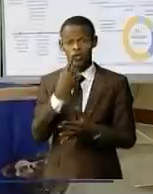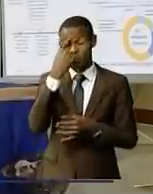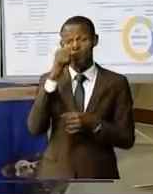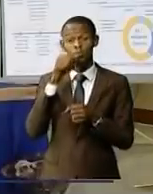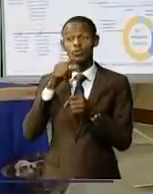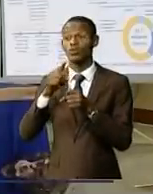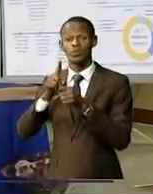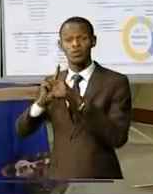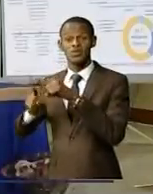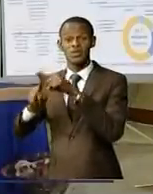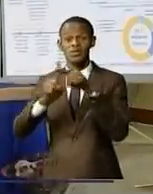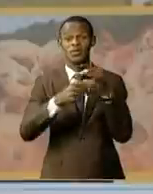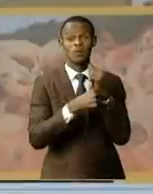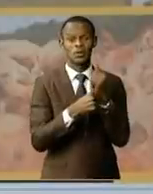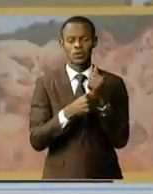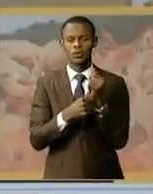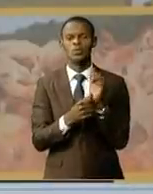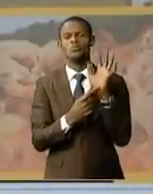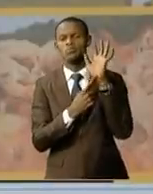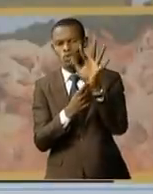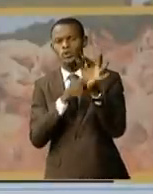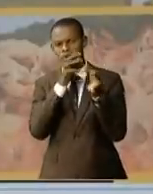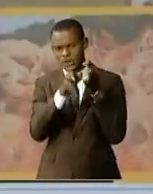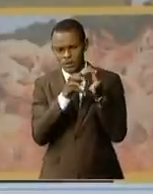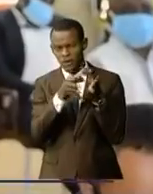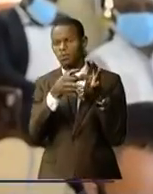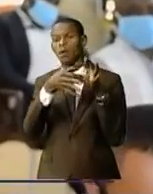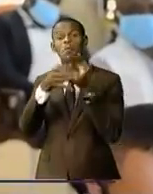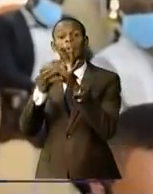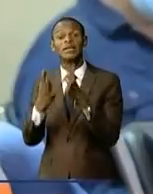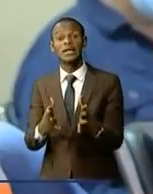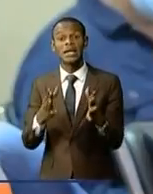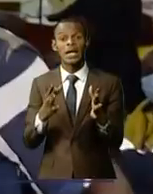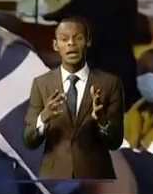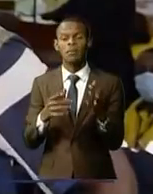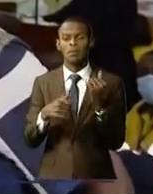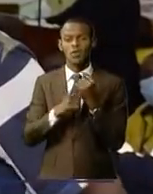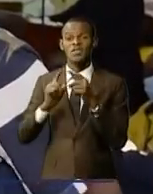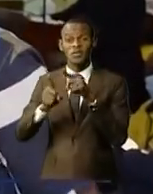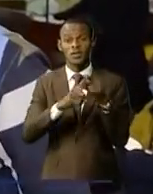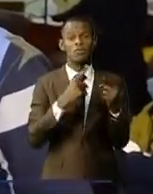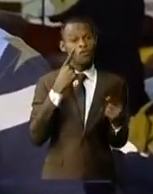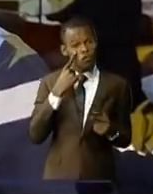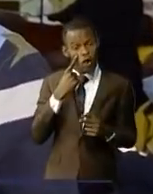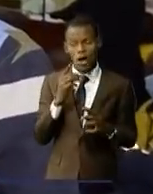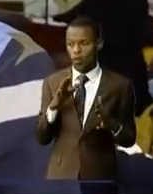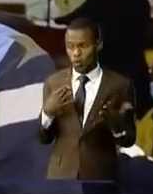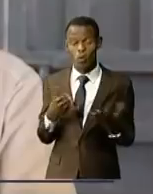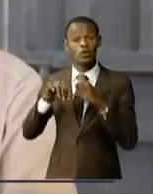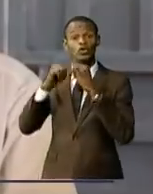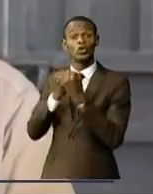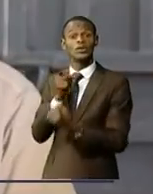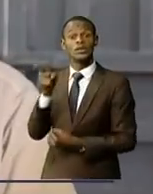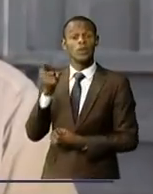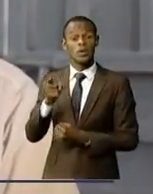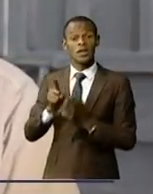de porter à la connaissance de toutes les communautés locales, de leurs partenaires et des forces vives sociales les avancées significatives vécues dans cette firme aurifère lors du